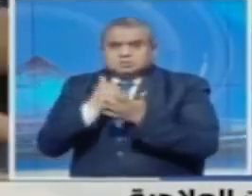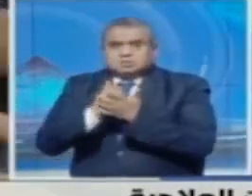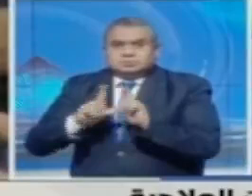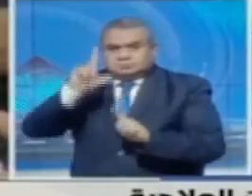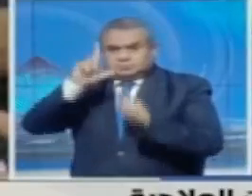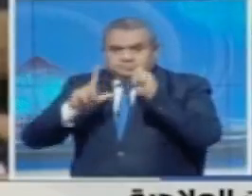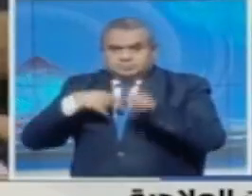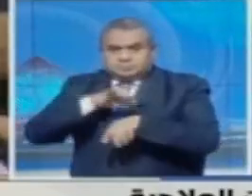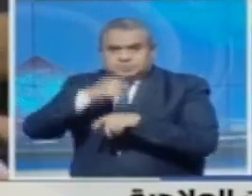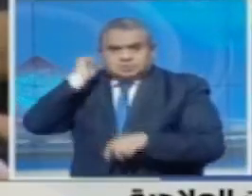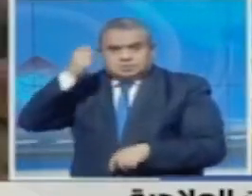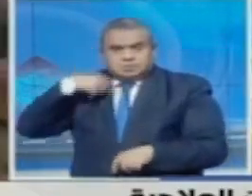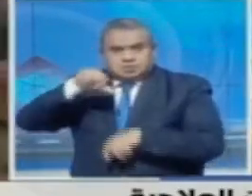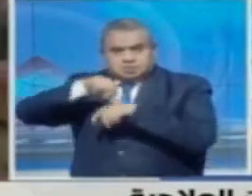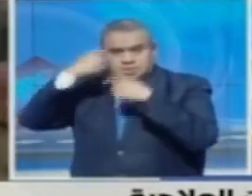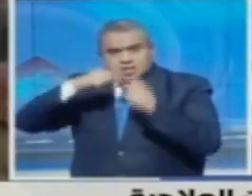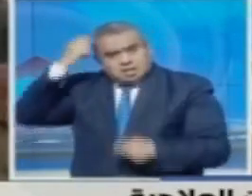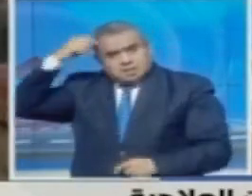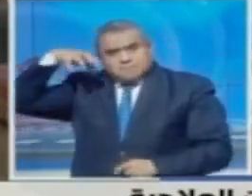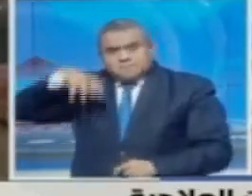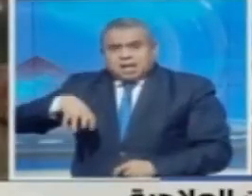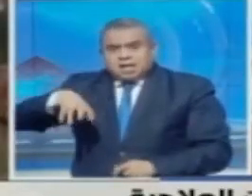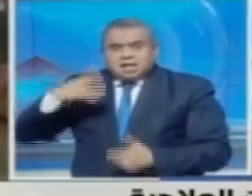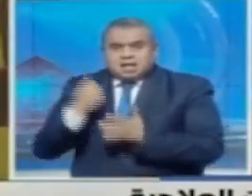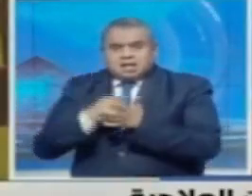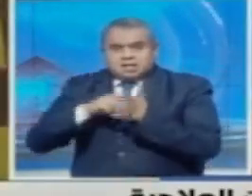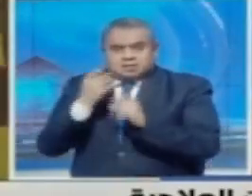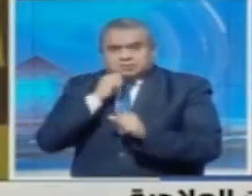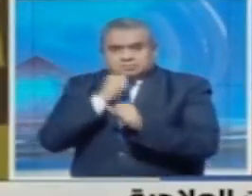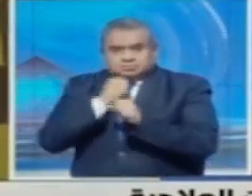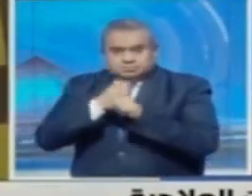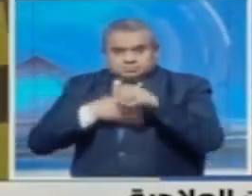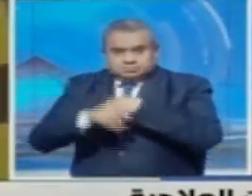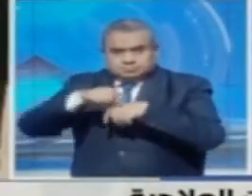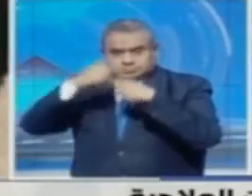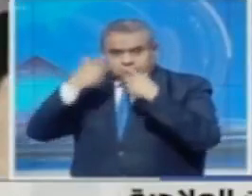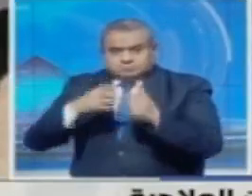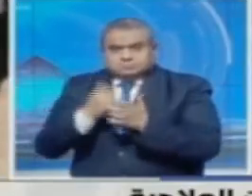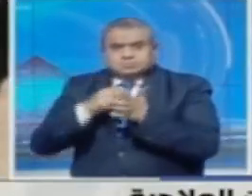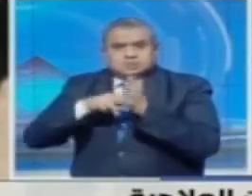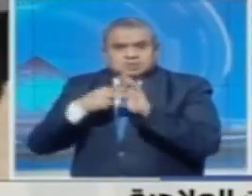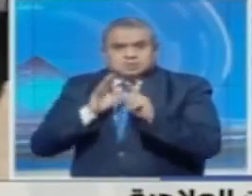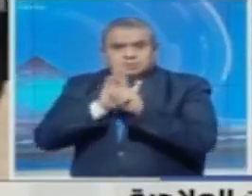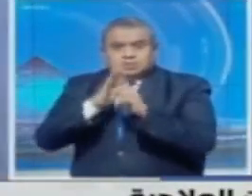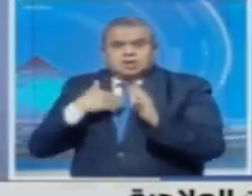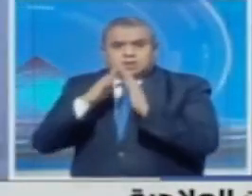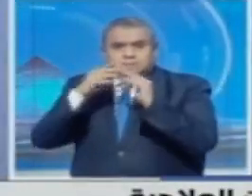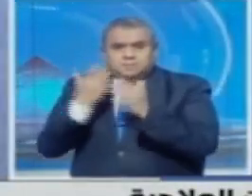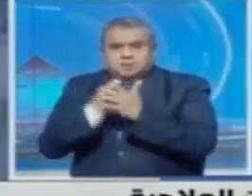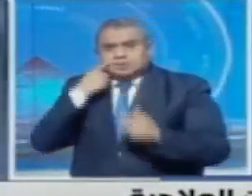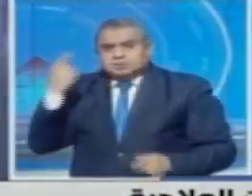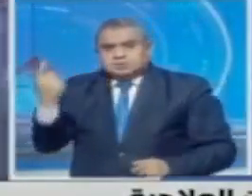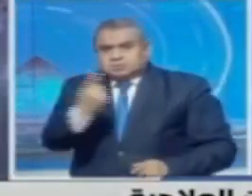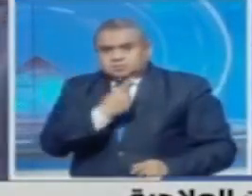ومسؤولي مستشفى النور بمكة المكرمة للوقوف على الخدمة العلاجية المقدمة للحجاج المصريين والقيام بجولة